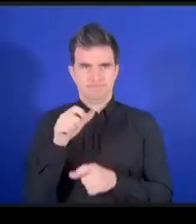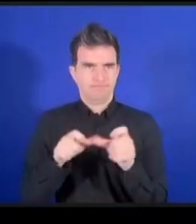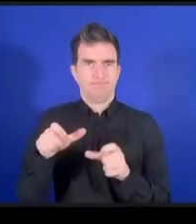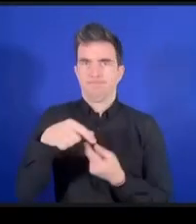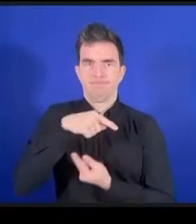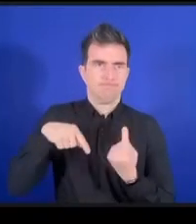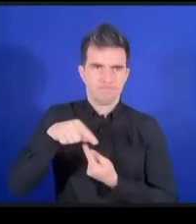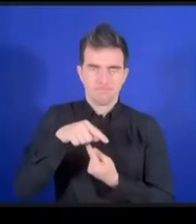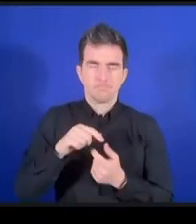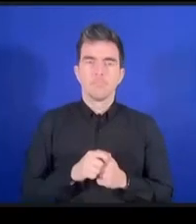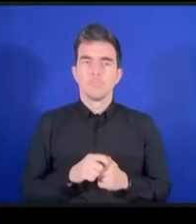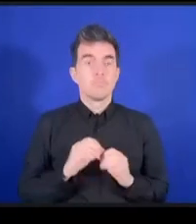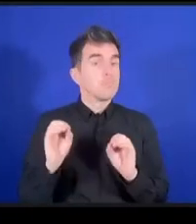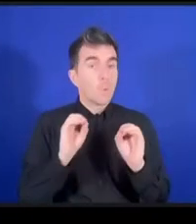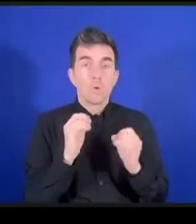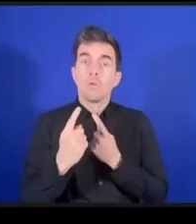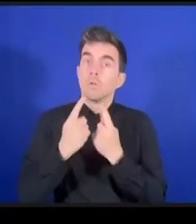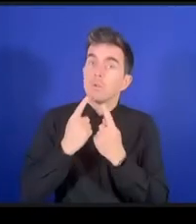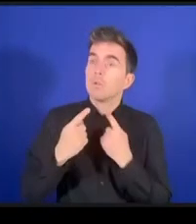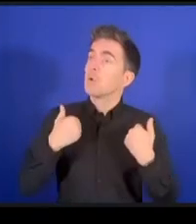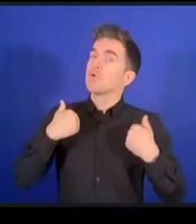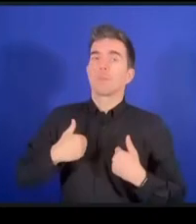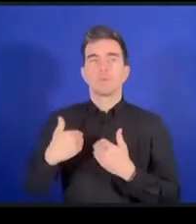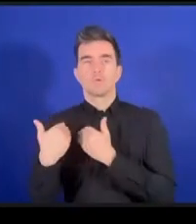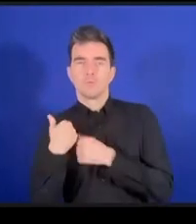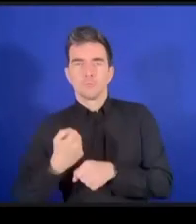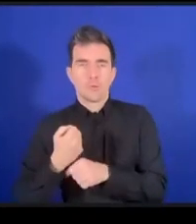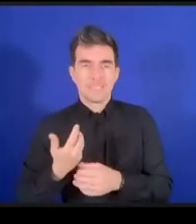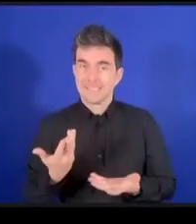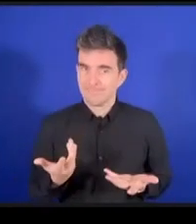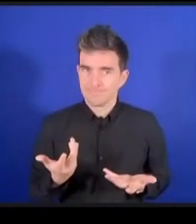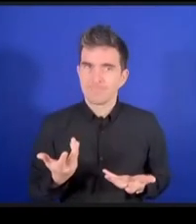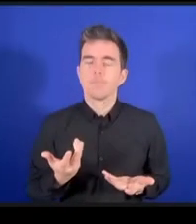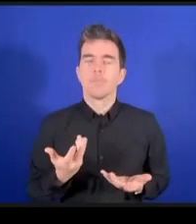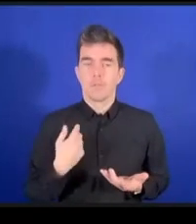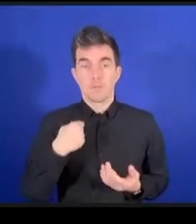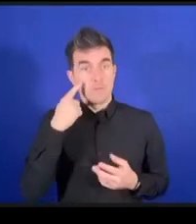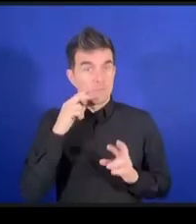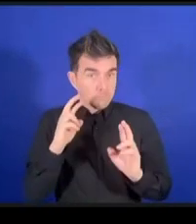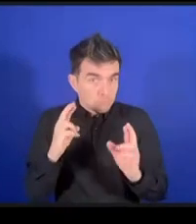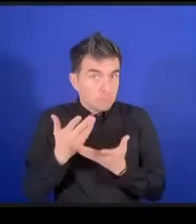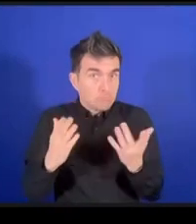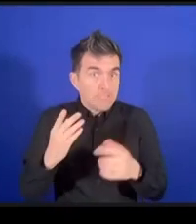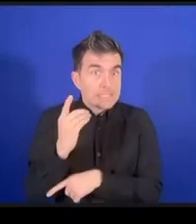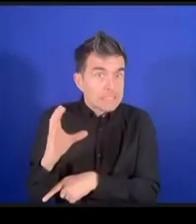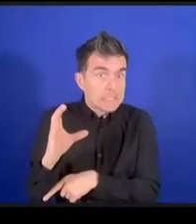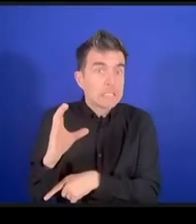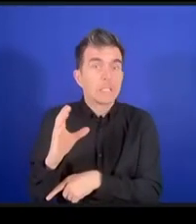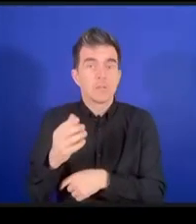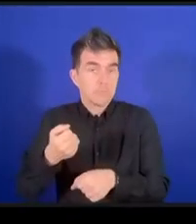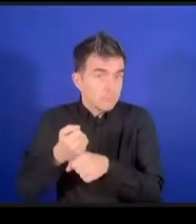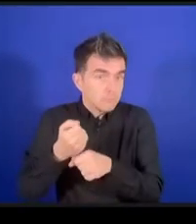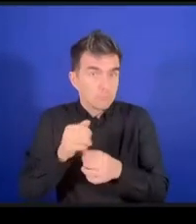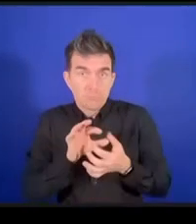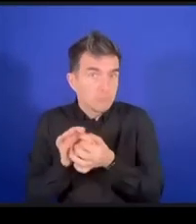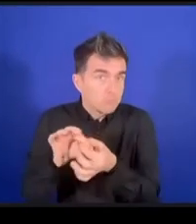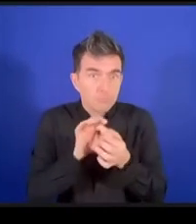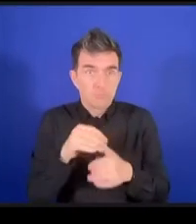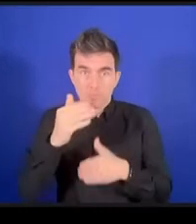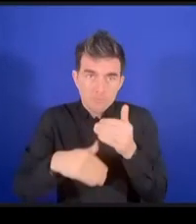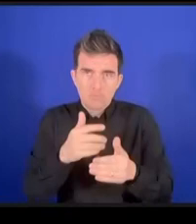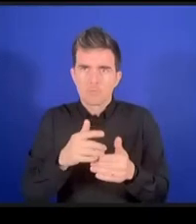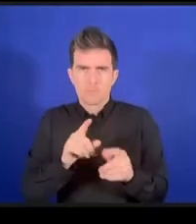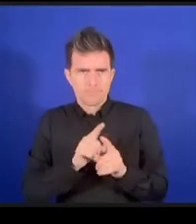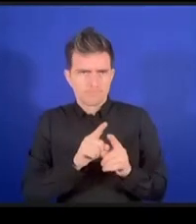обязанностях человека Я надеюсь на то что все динамичные коалиции не будут заливаться будут работать в сотрудничестве друг с